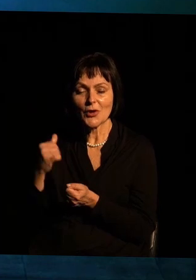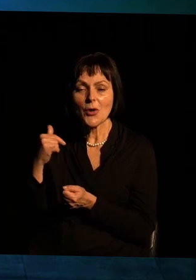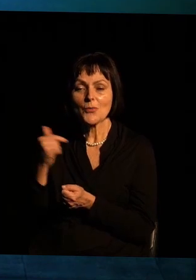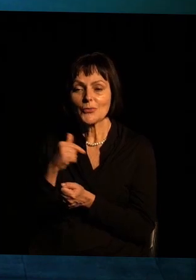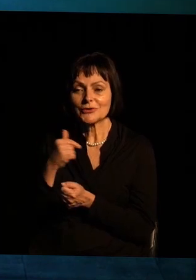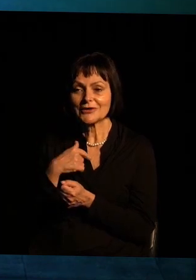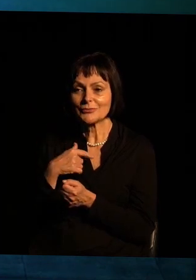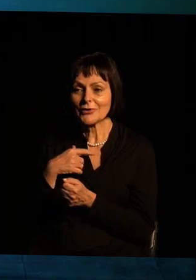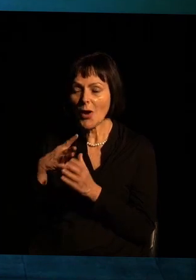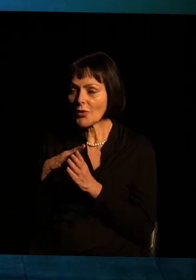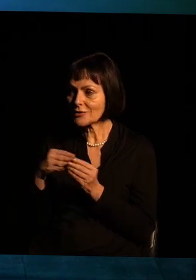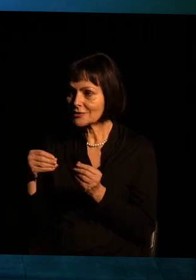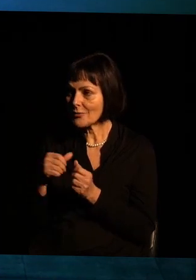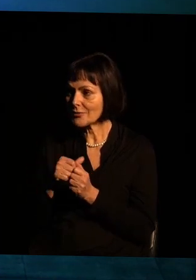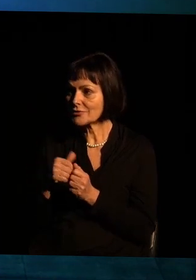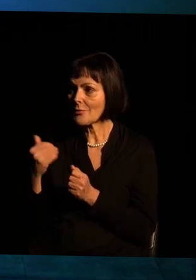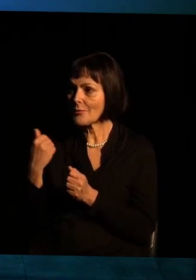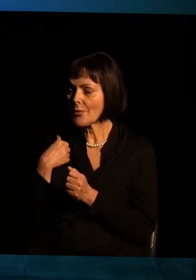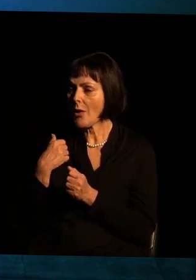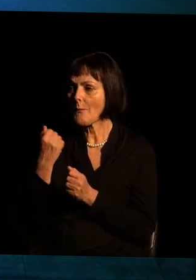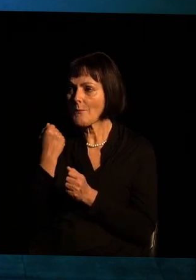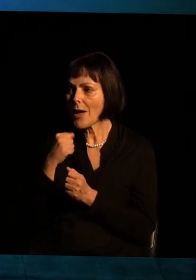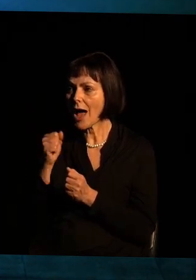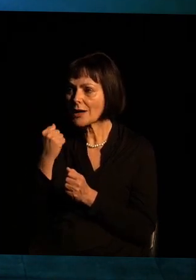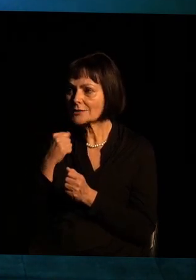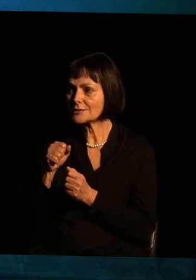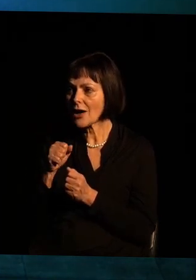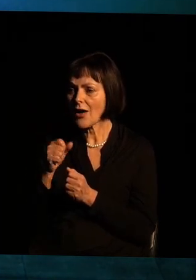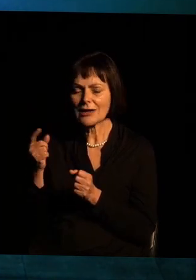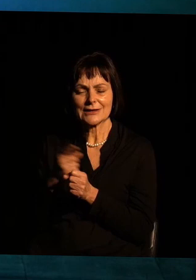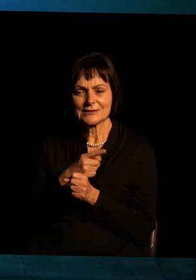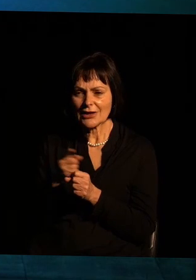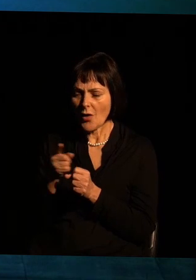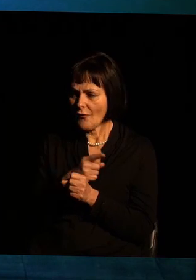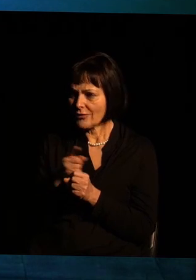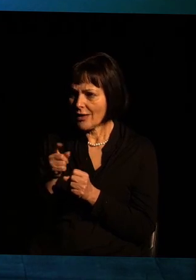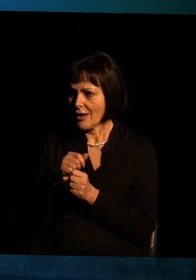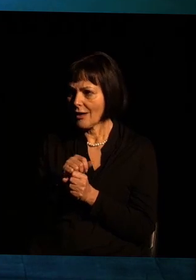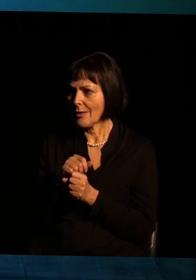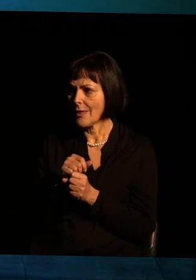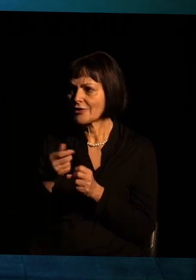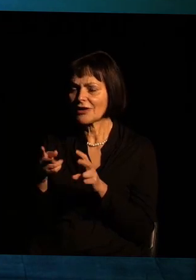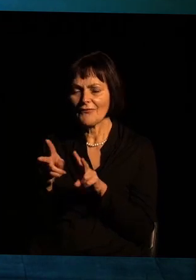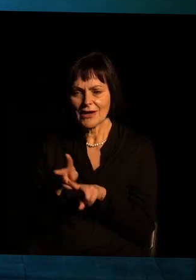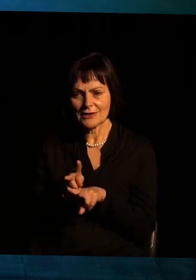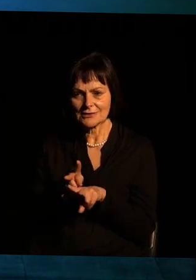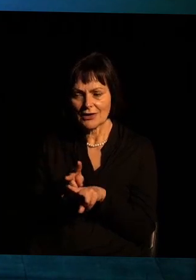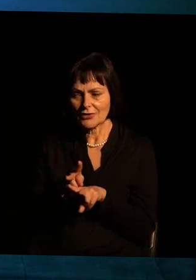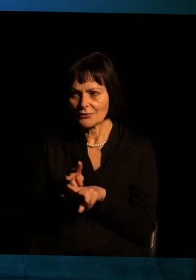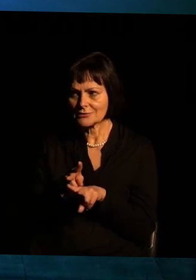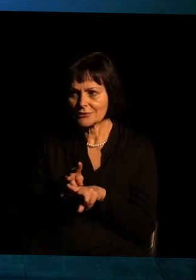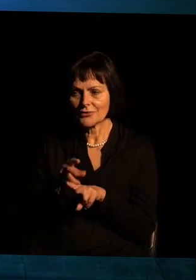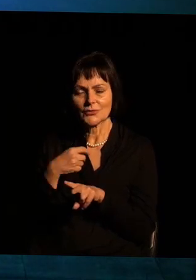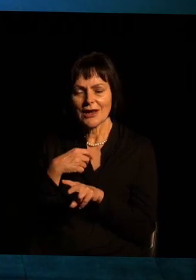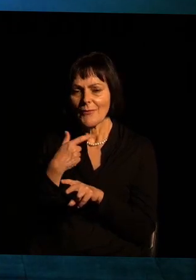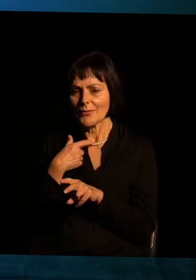go rozstawiać. No, było to bardzo, bardzo, bardzo ryzykowne, także wracając pamięcią, chyba już bym czegoś